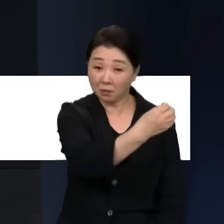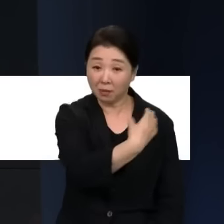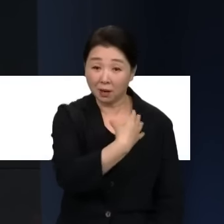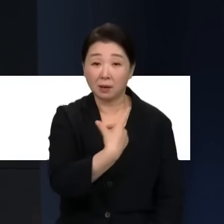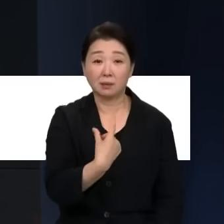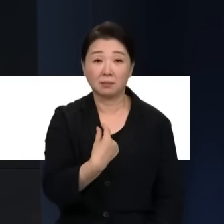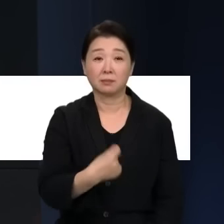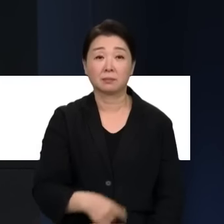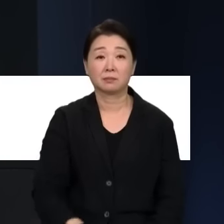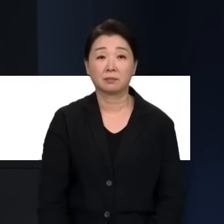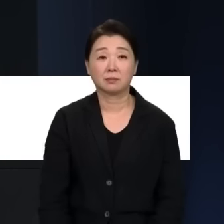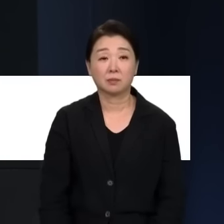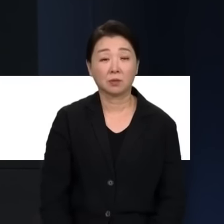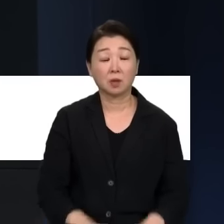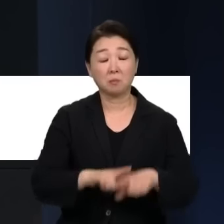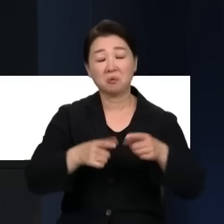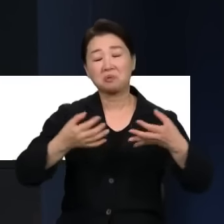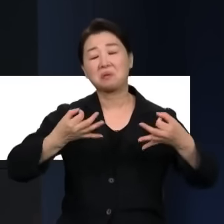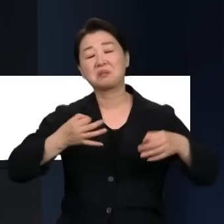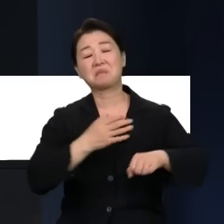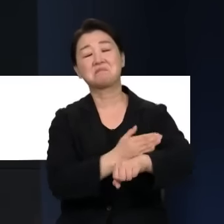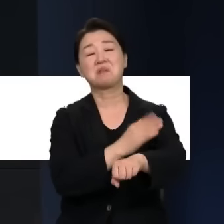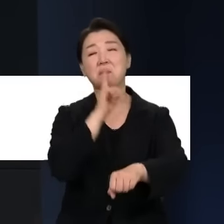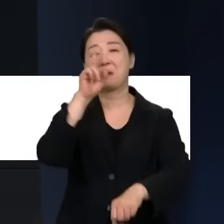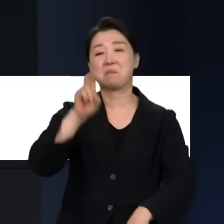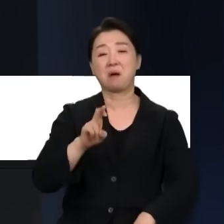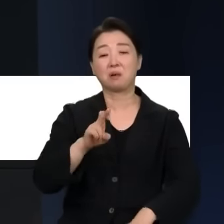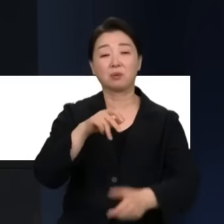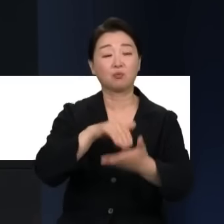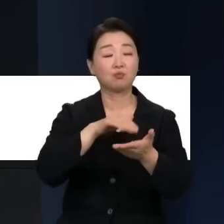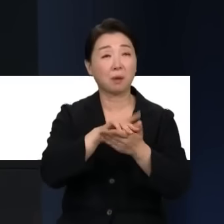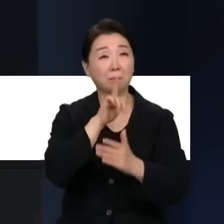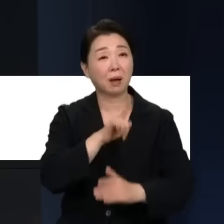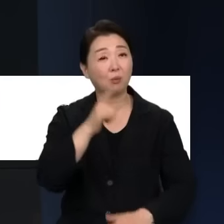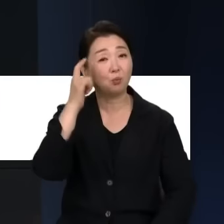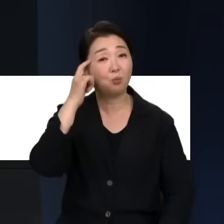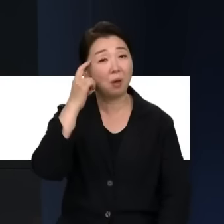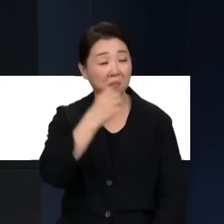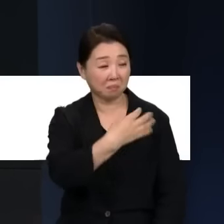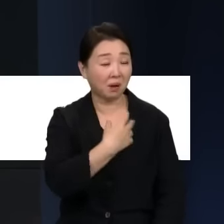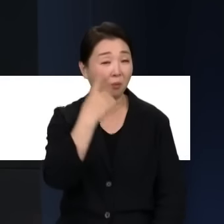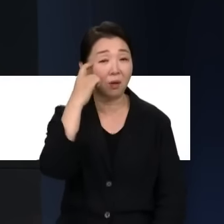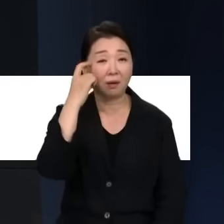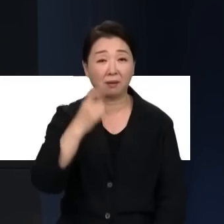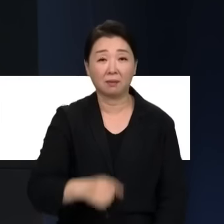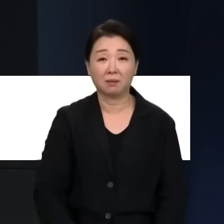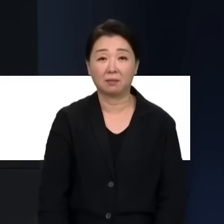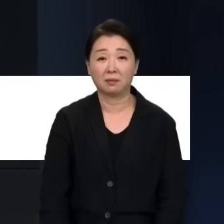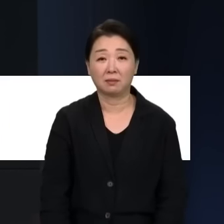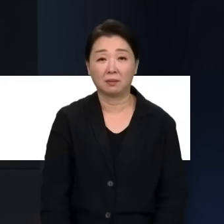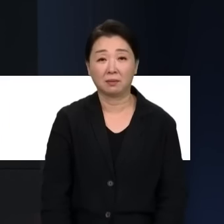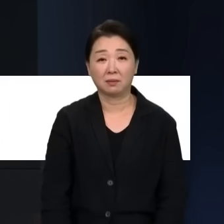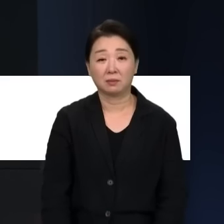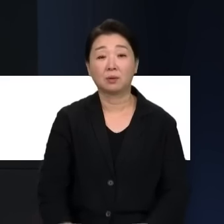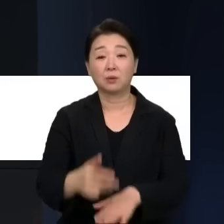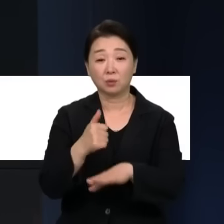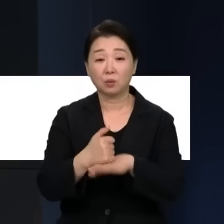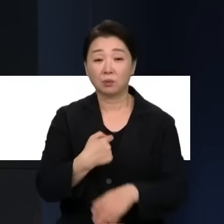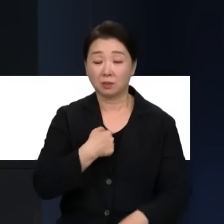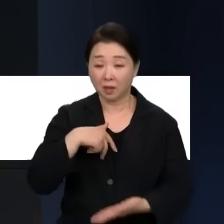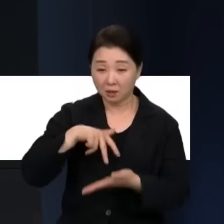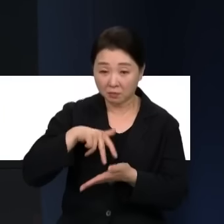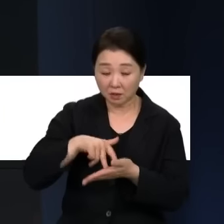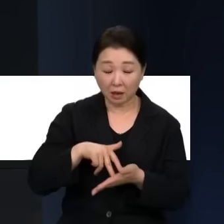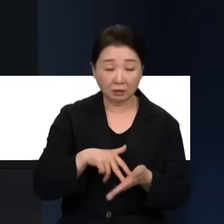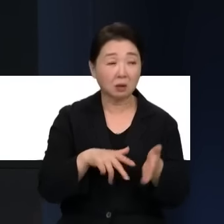거죠 예예 근데 보통 허세였다 한다면 왜 후회되는 말씀을 그때 하셨겠습니까 그렇기 때문에 저는 이제 그걸